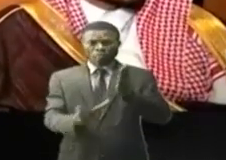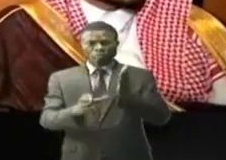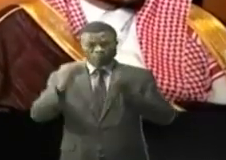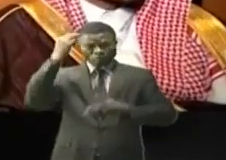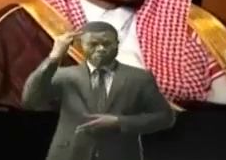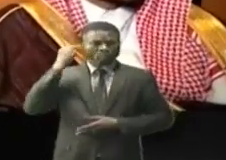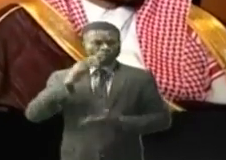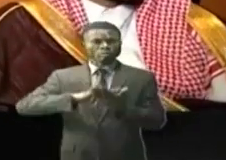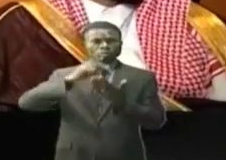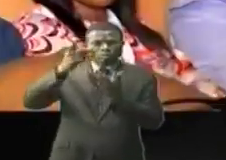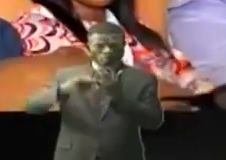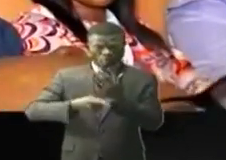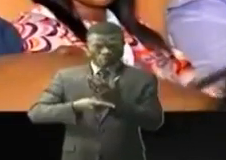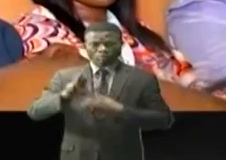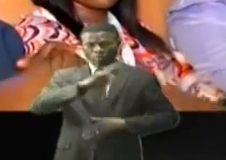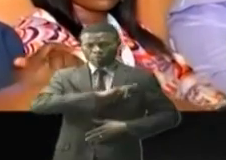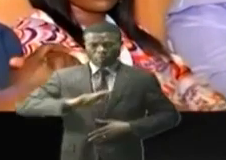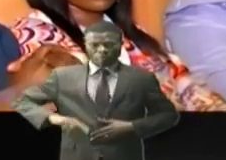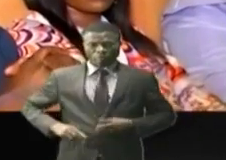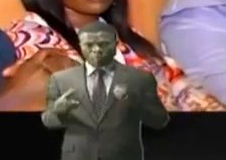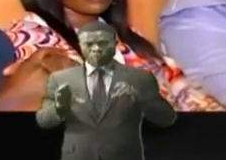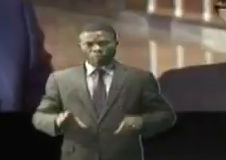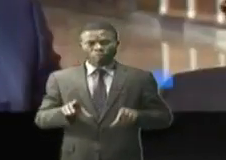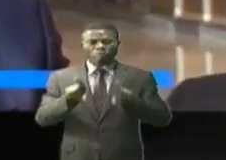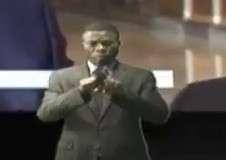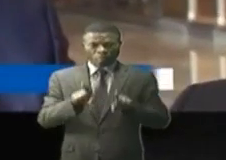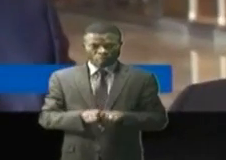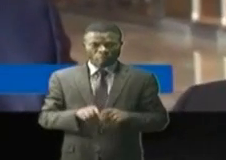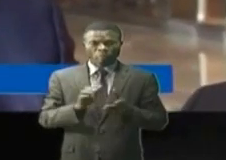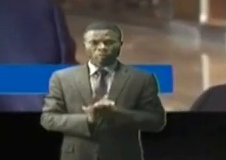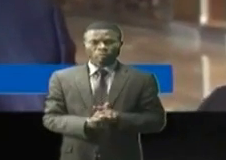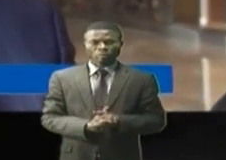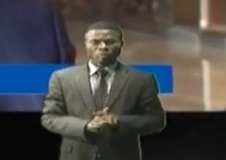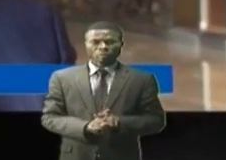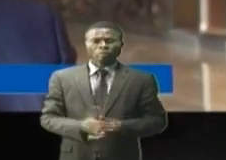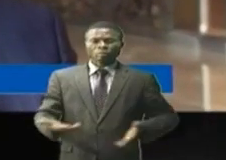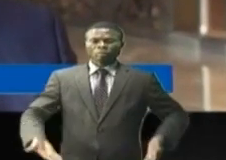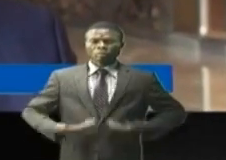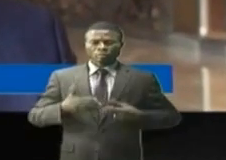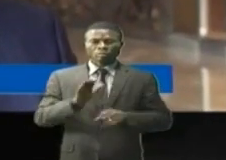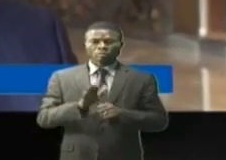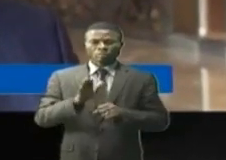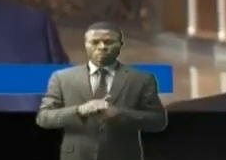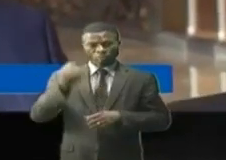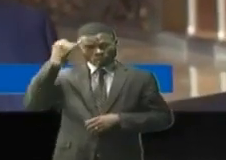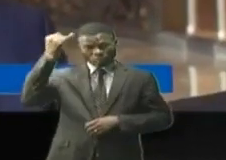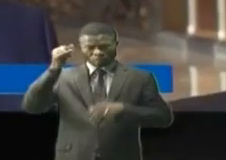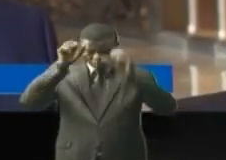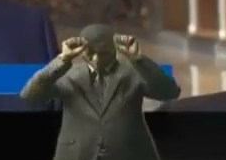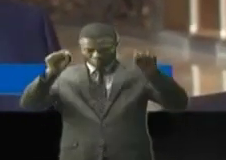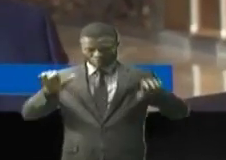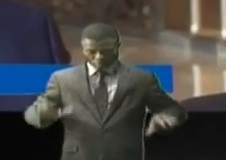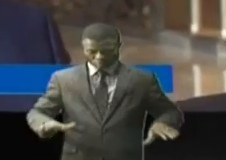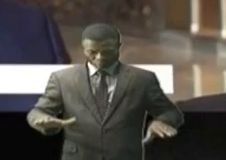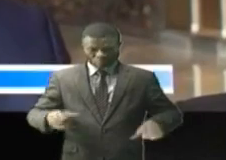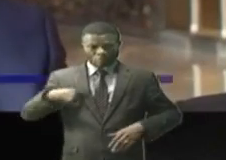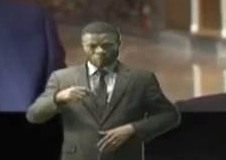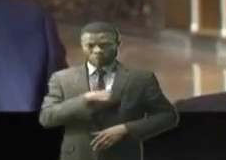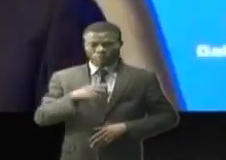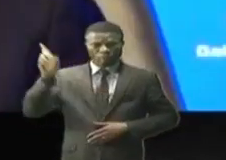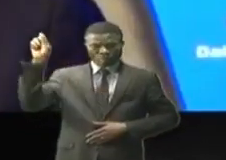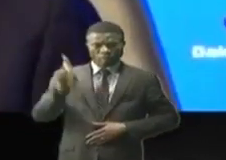plan de la RDC en fait ici l'économie. Nous louons cette initiative du président Macky Sall et nous sommes là